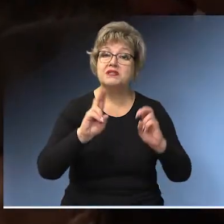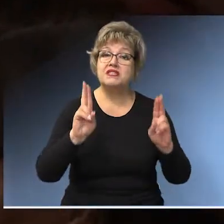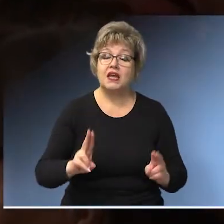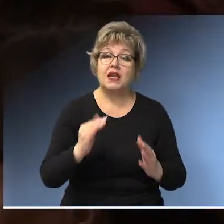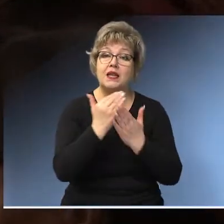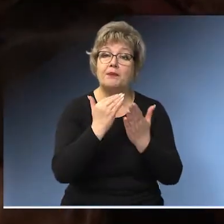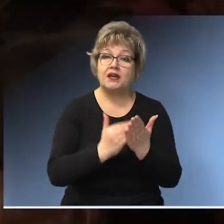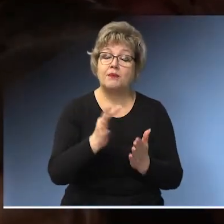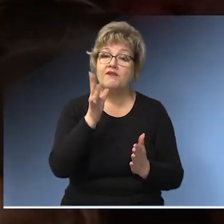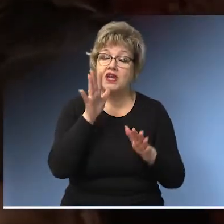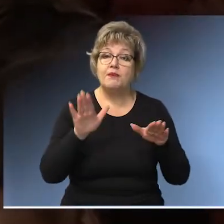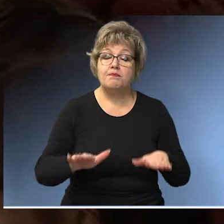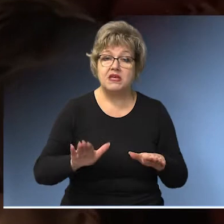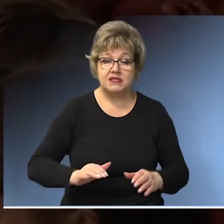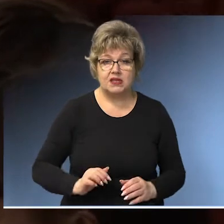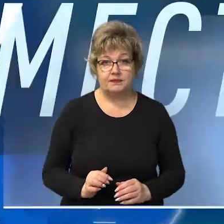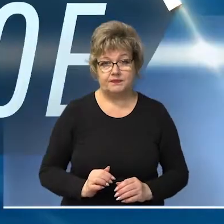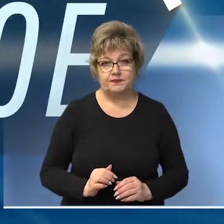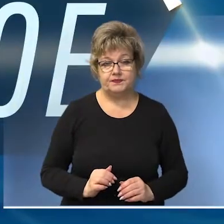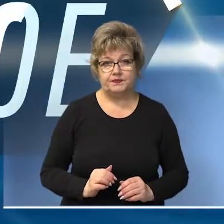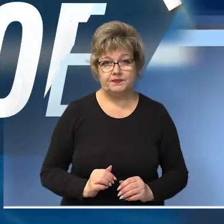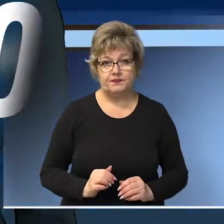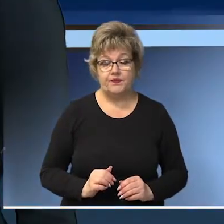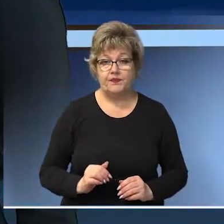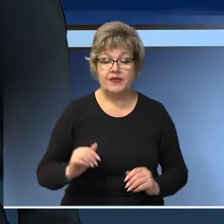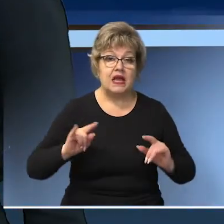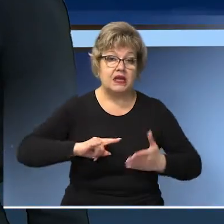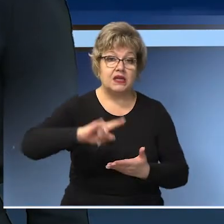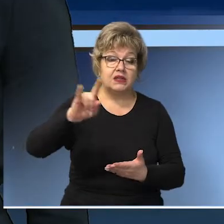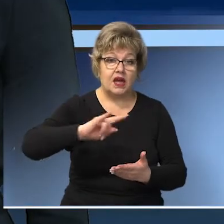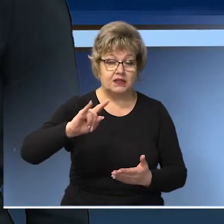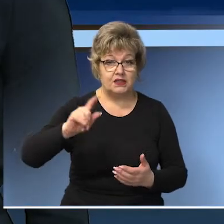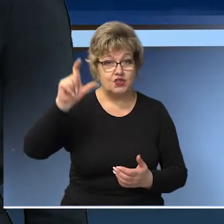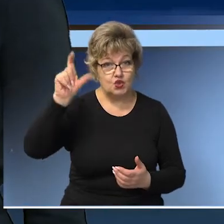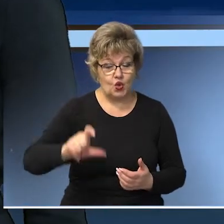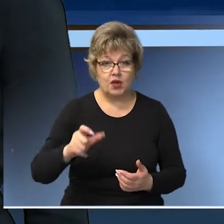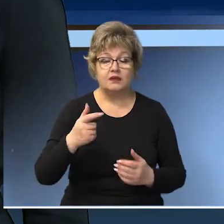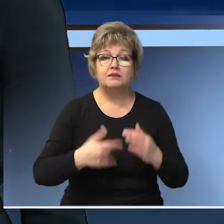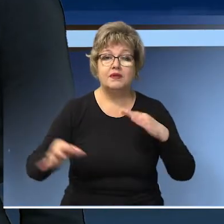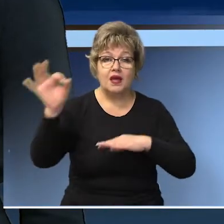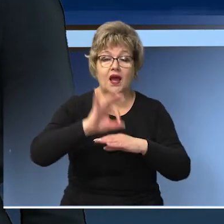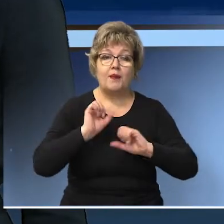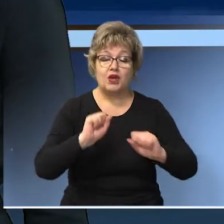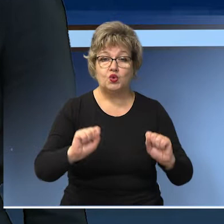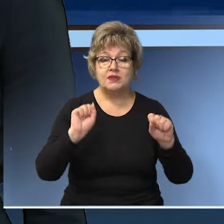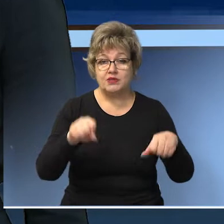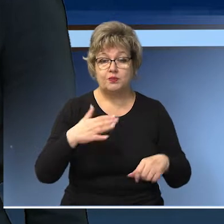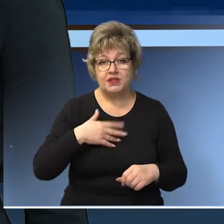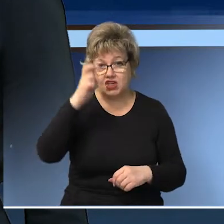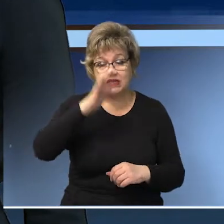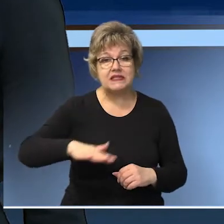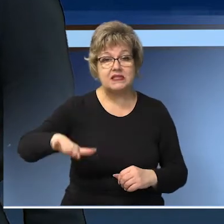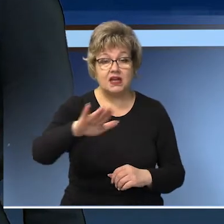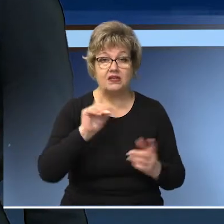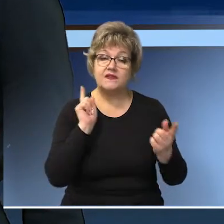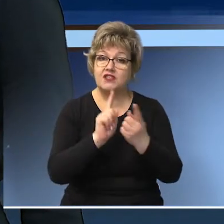Трачук. Специально для программы «Время местное». Крылатые соколы с теми, кто день и ночь обеспечивает обороноспособность